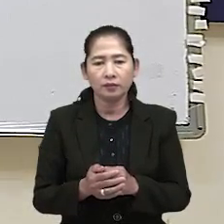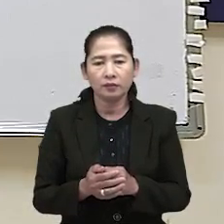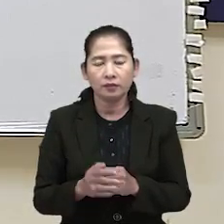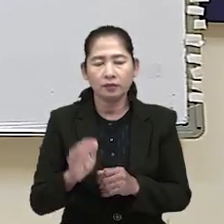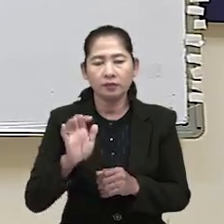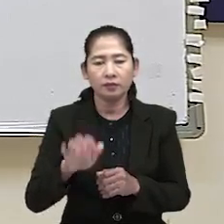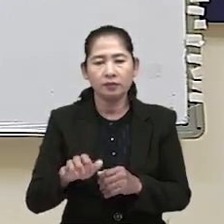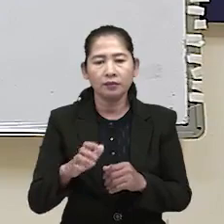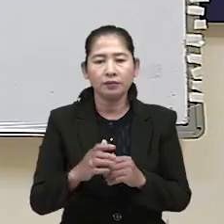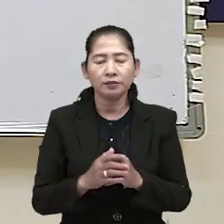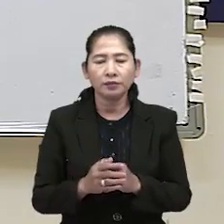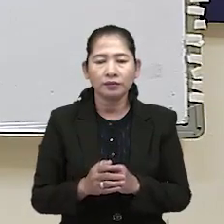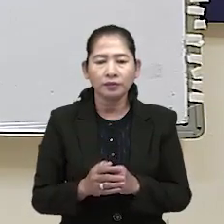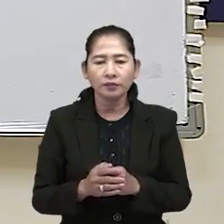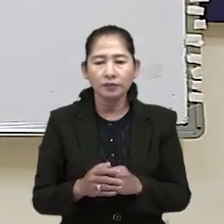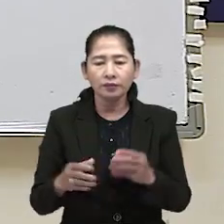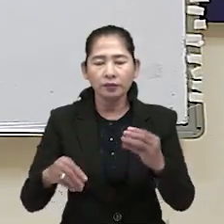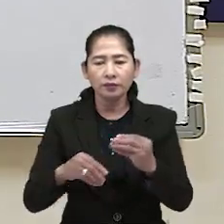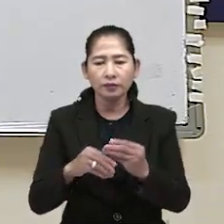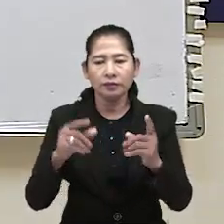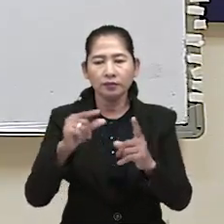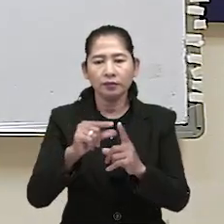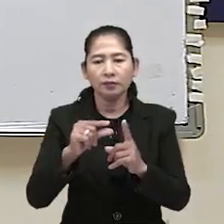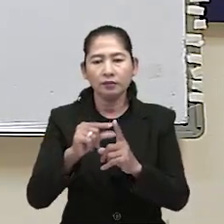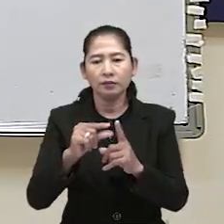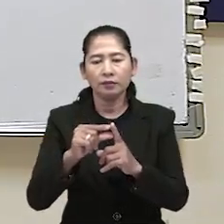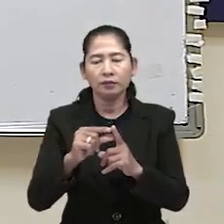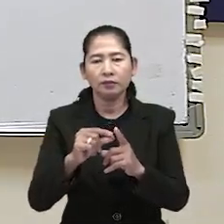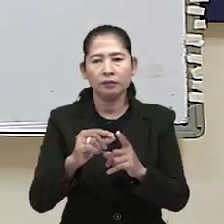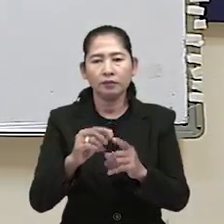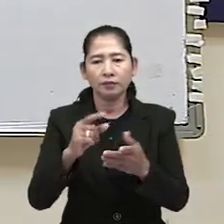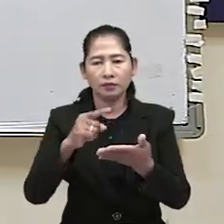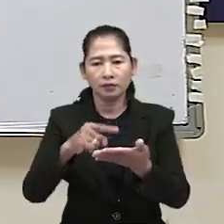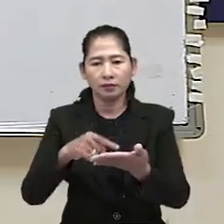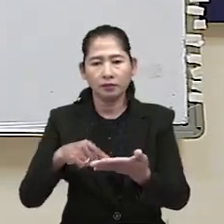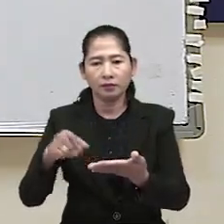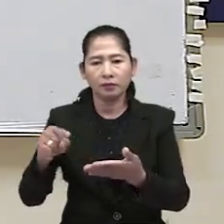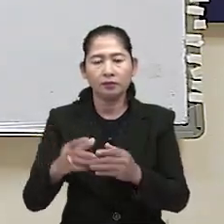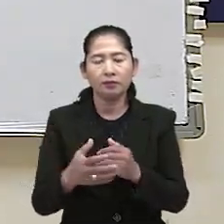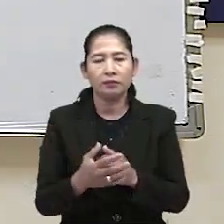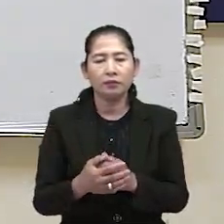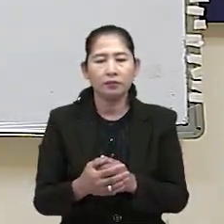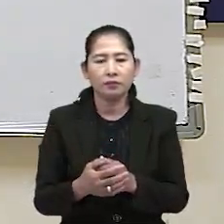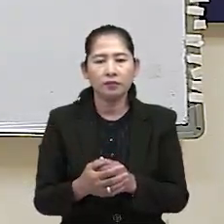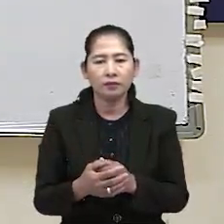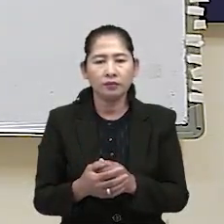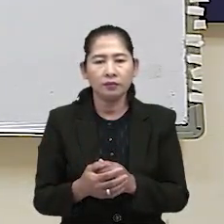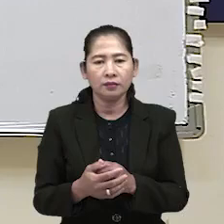Chà. Chẳng cứ thay bị thá. Cài nó còn á.